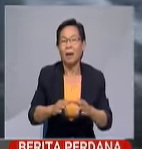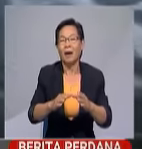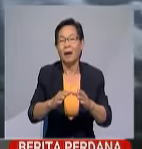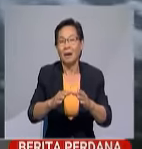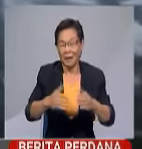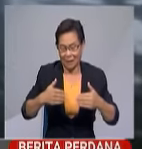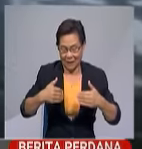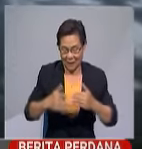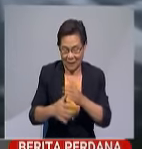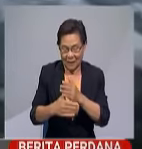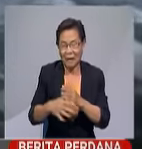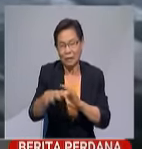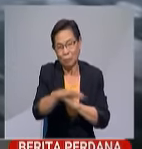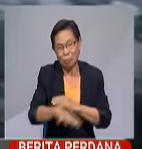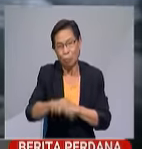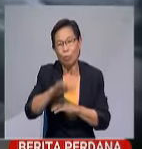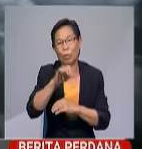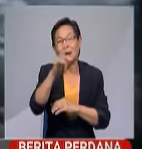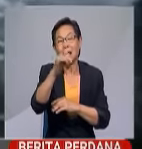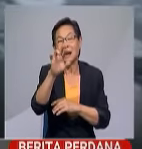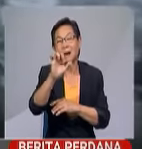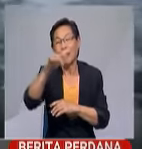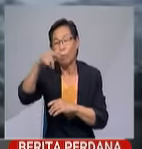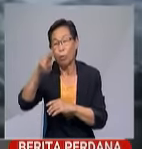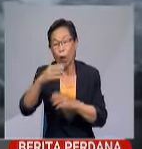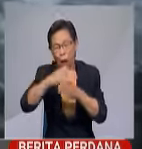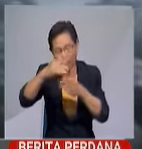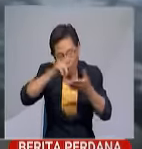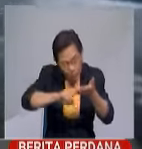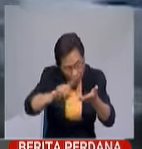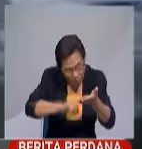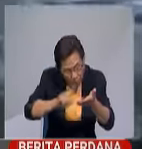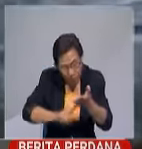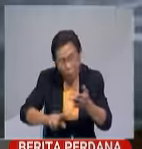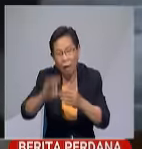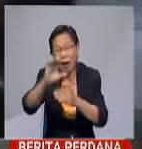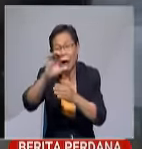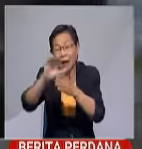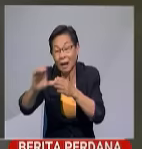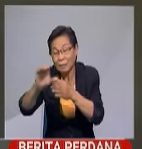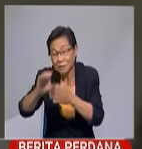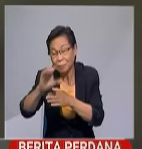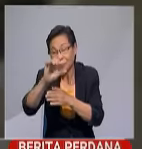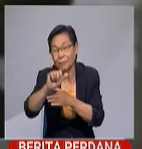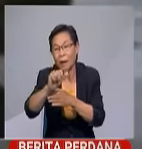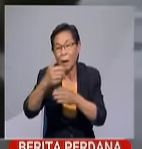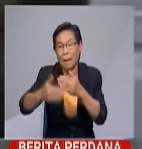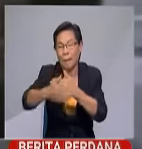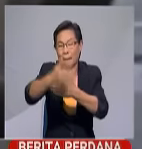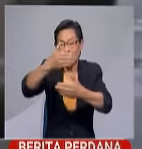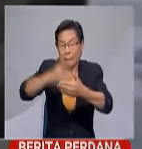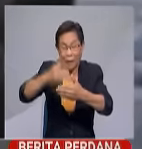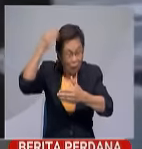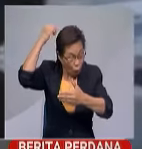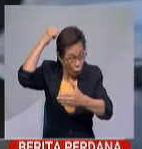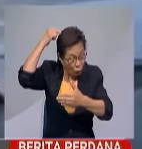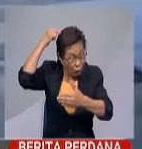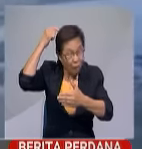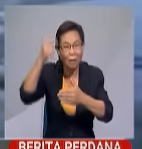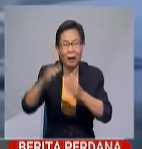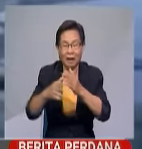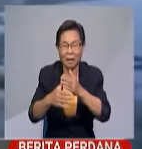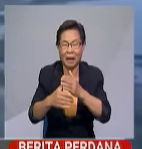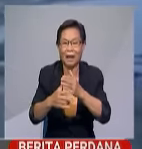Liar menganggarkan usia kerapu itu selepas memeriksa butiran kalsium yang terbentuk di belakang otak ikan tulang berkenaan.